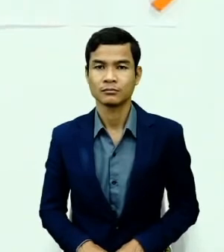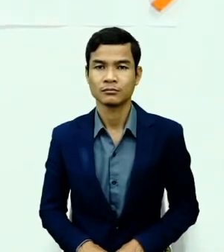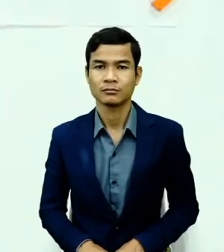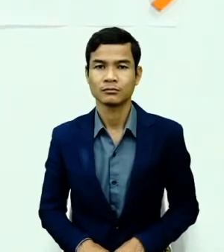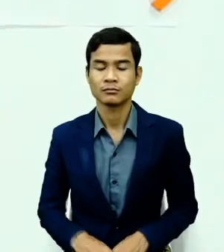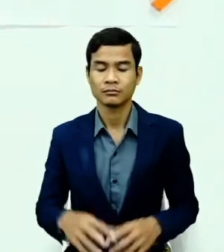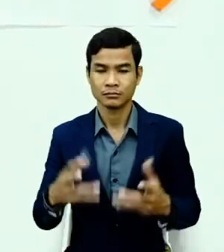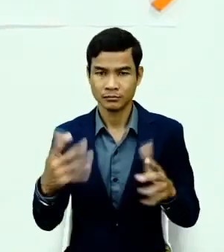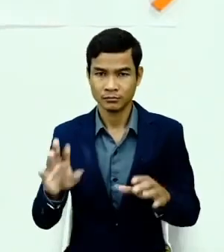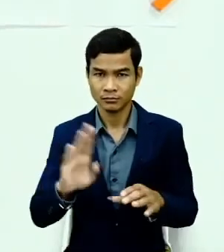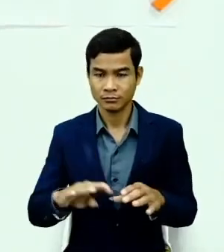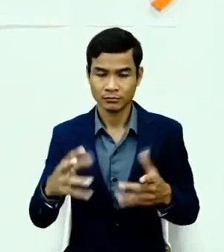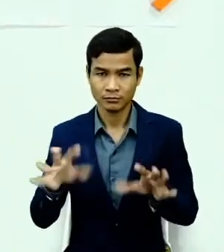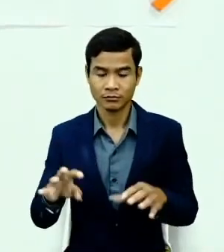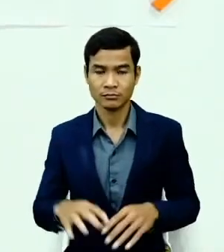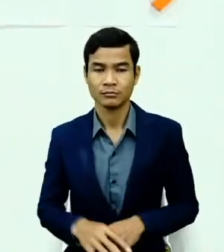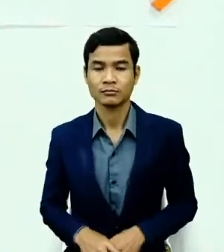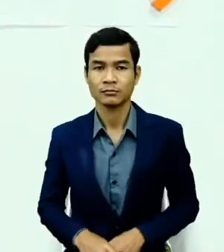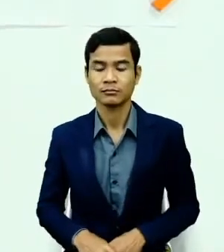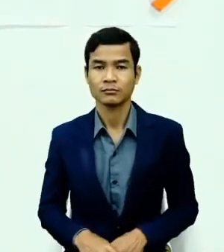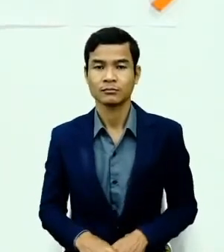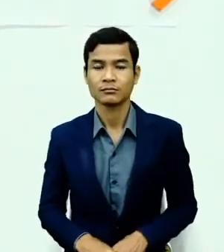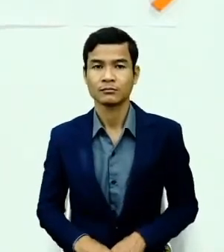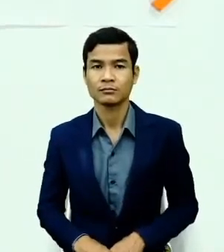ចារួចរាល់ហើយឬនៅកូន